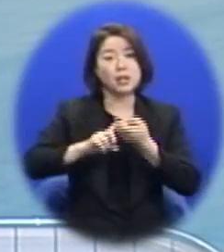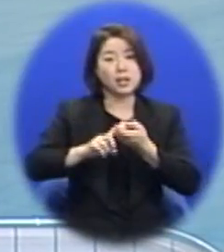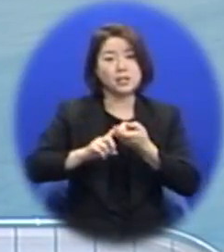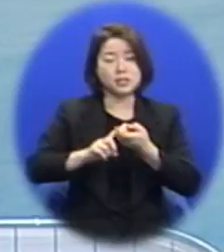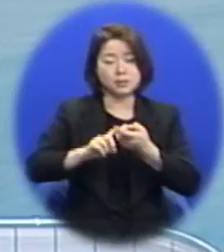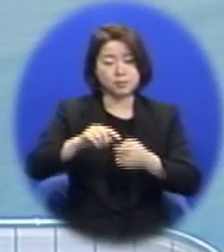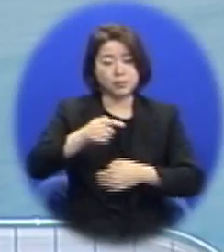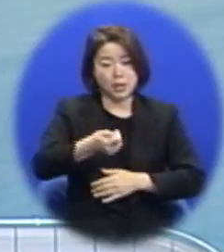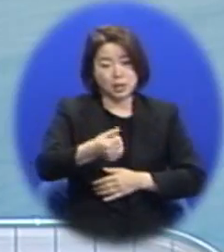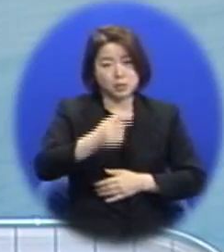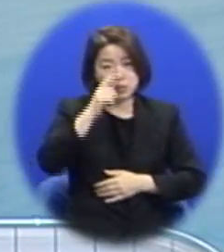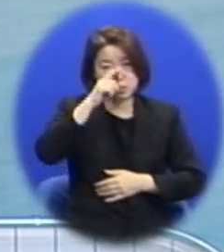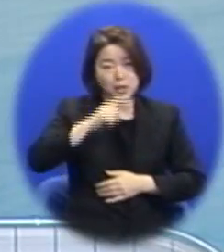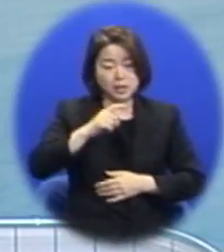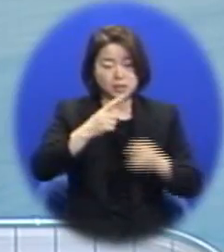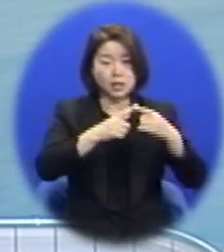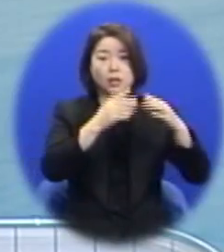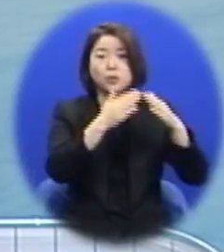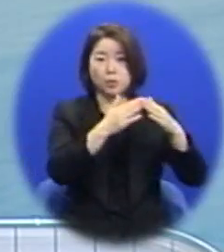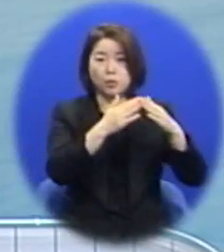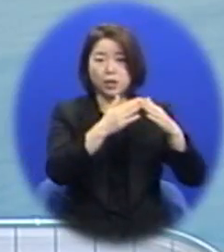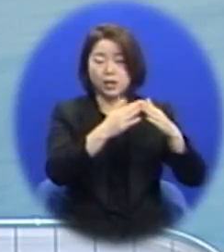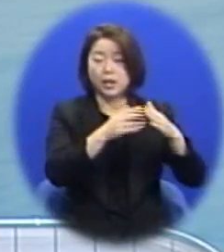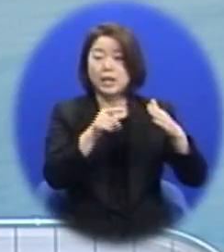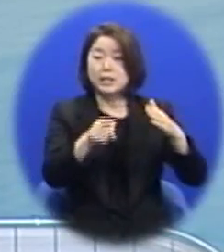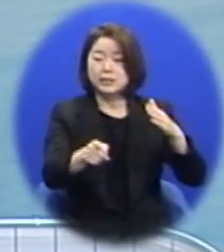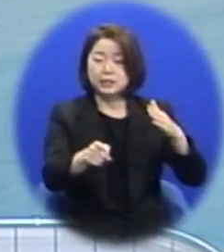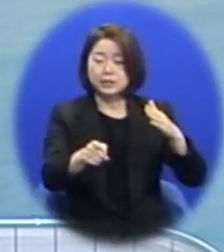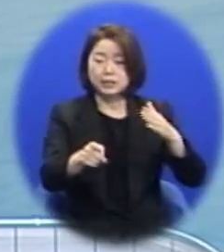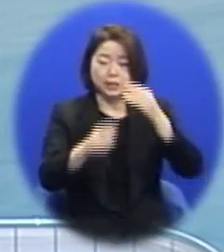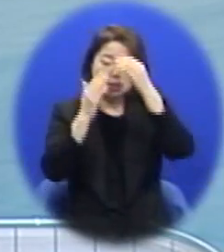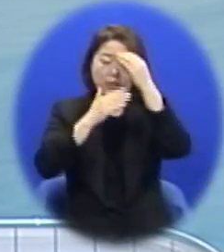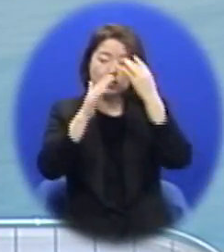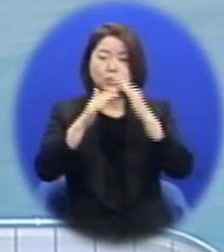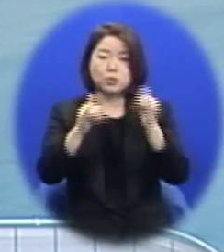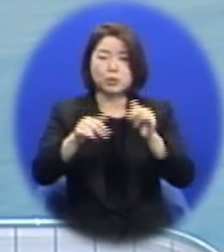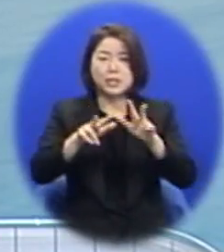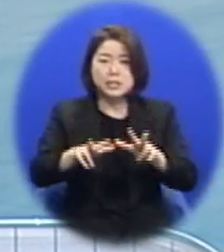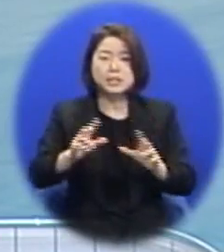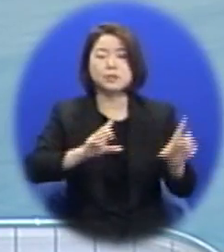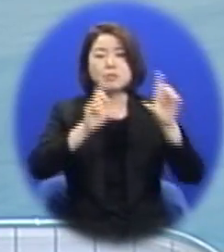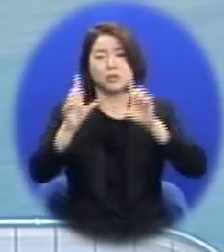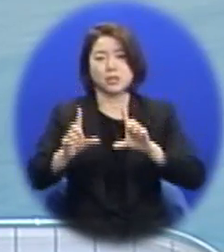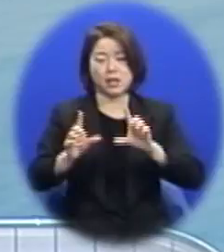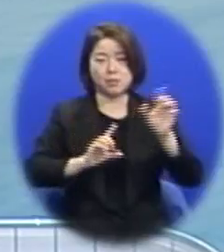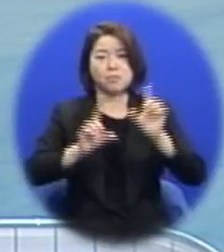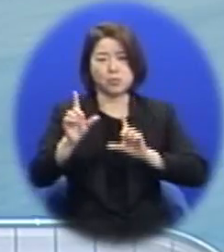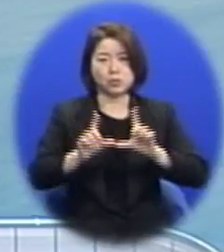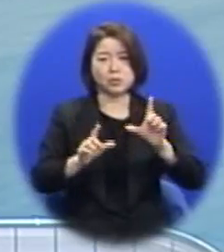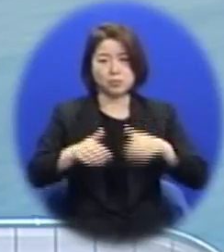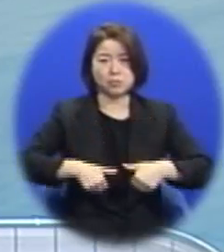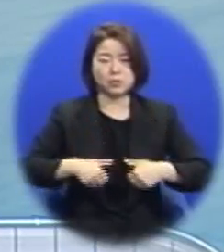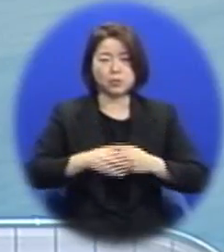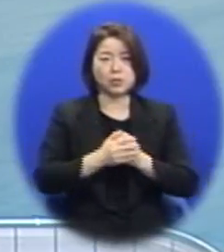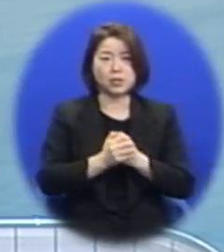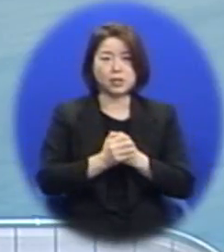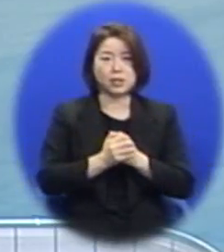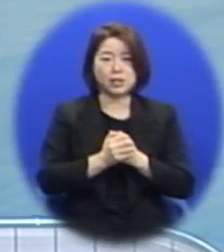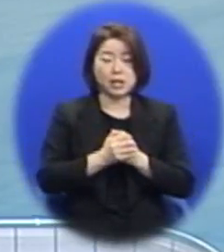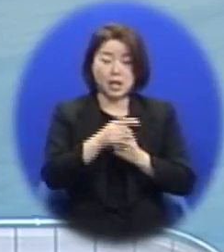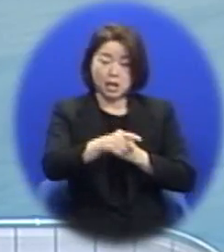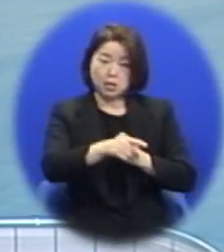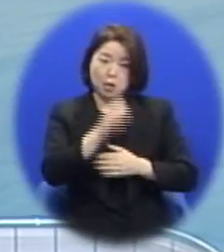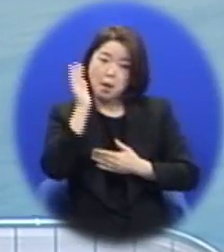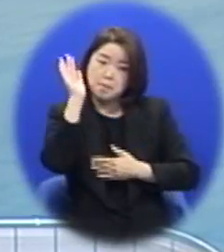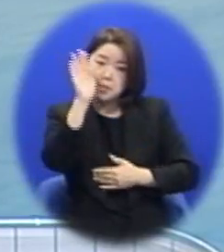소아시아 교회였고 그 성도들의 지금의 삶이었습니다. 물론 요한계시록에는 미래에 대한 말씀들이